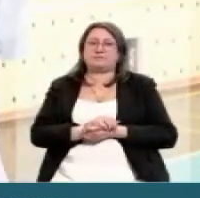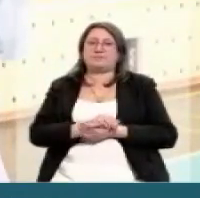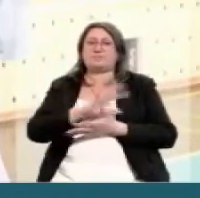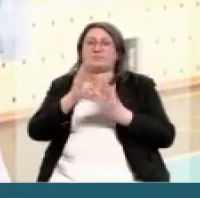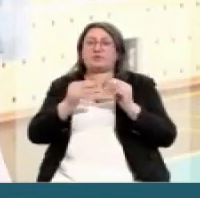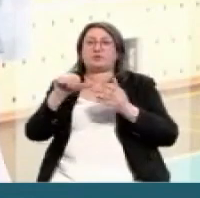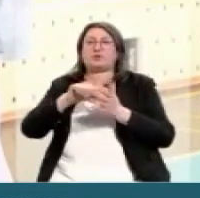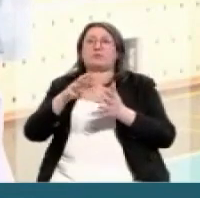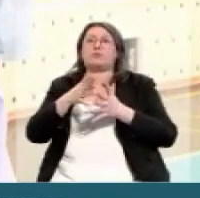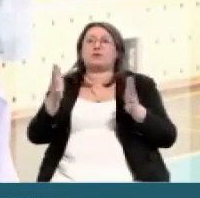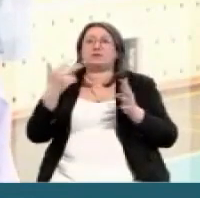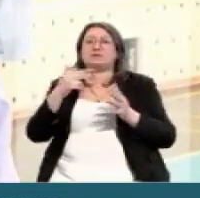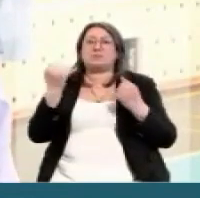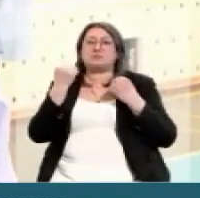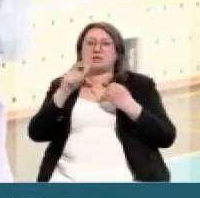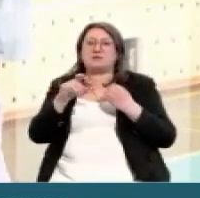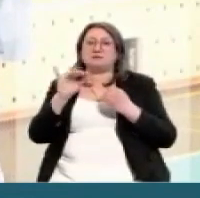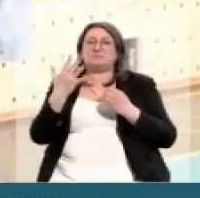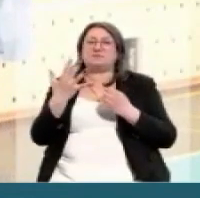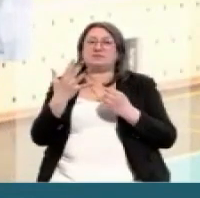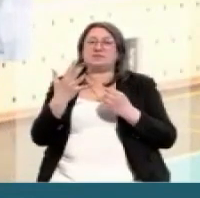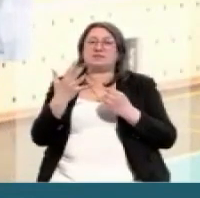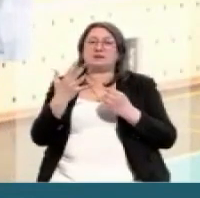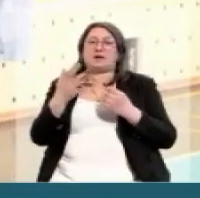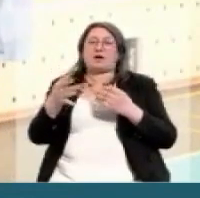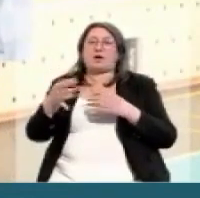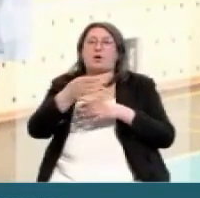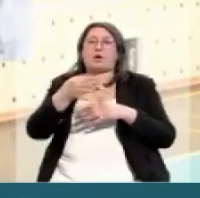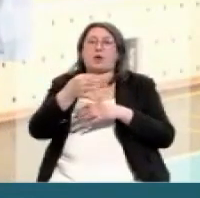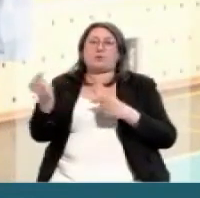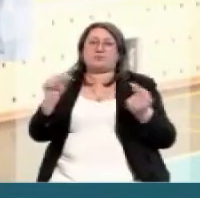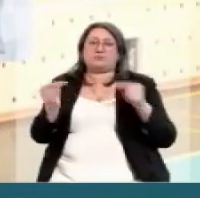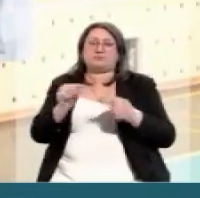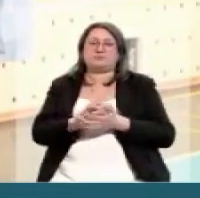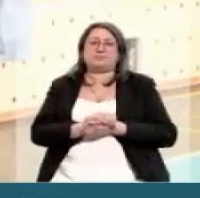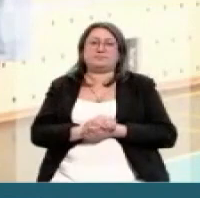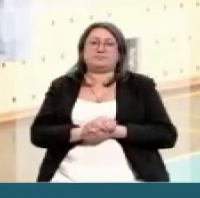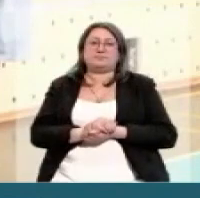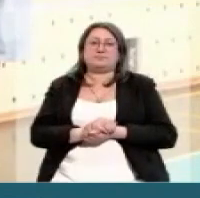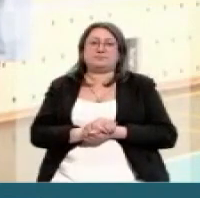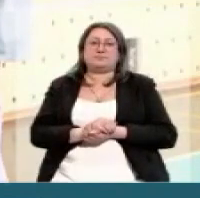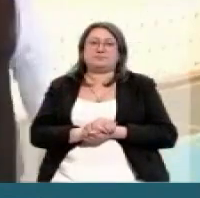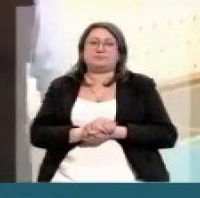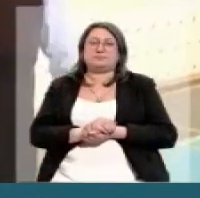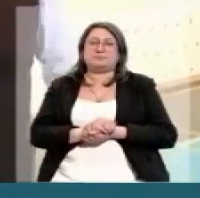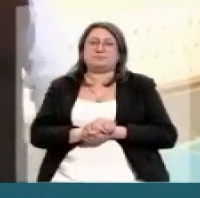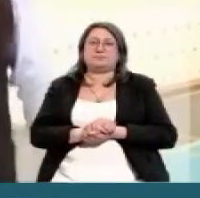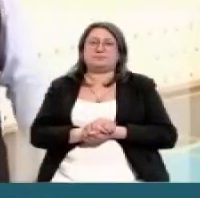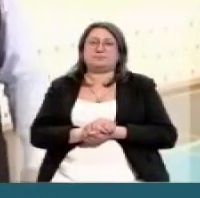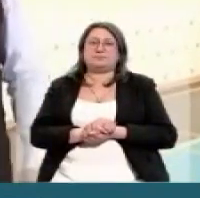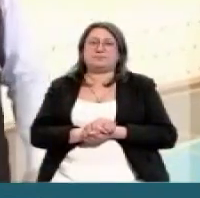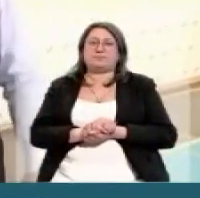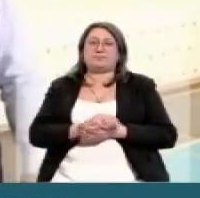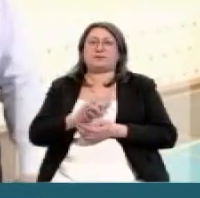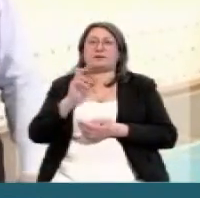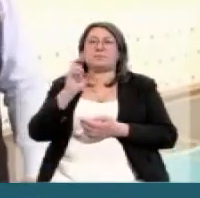5-8 салмақ және түйе балуандар арасында өтіп жатыр. Барлығы 30-дан астам спортшы қатысты 5 ауылдық округтен. Бас жүлдені